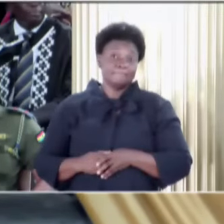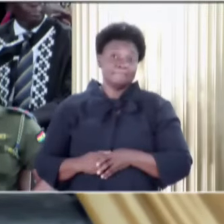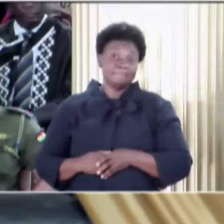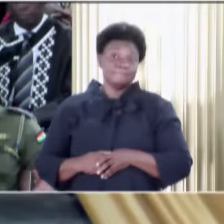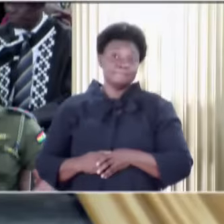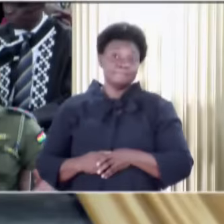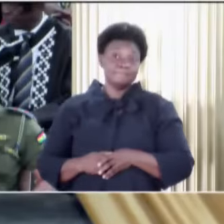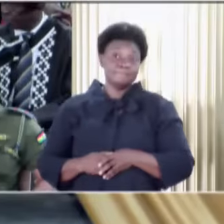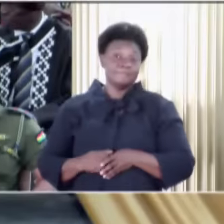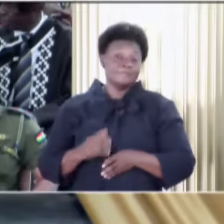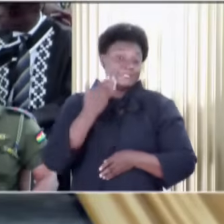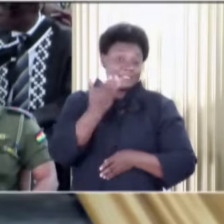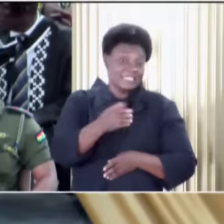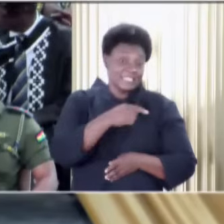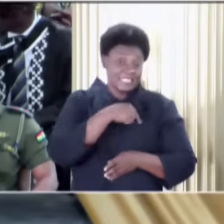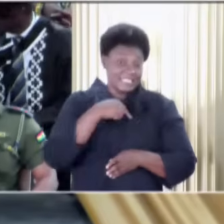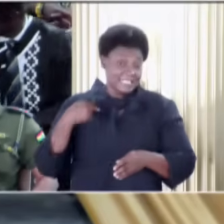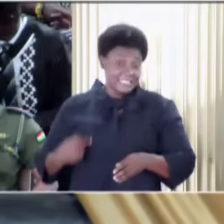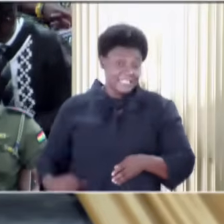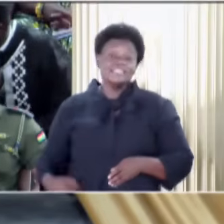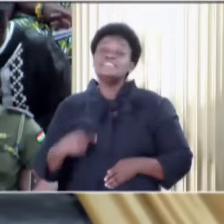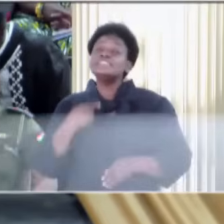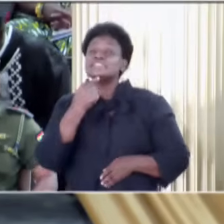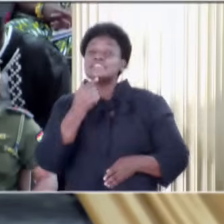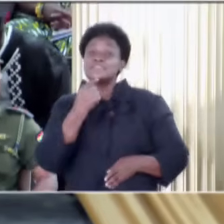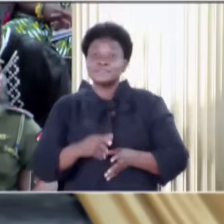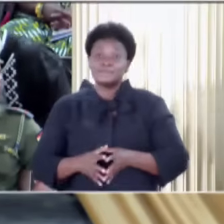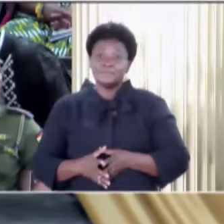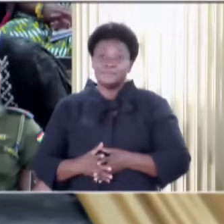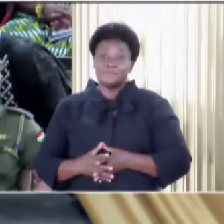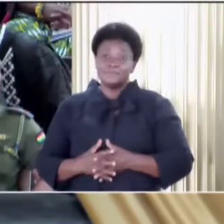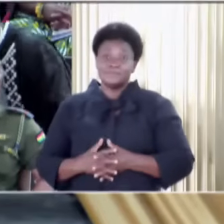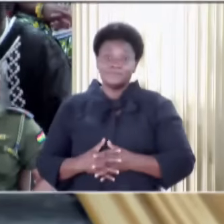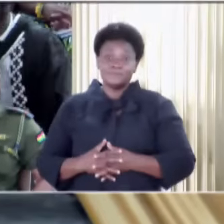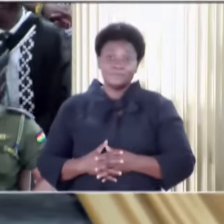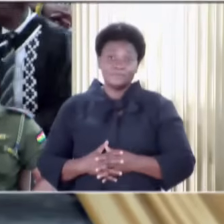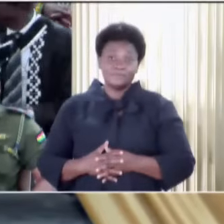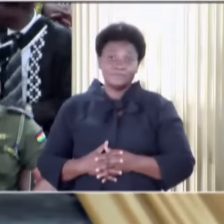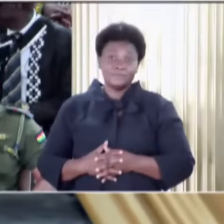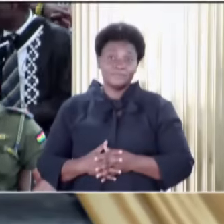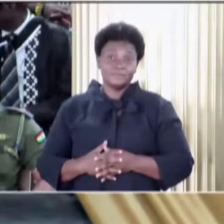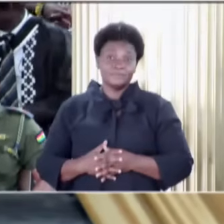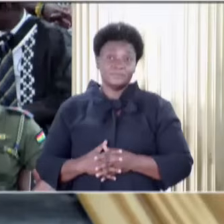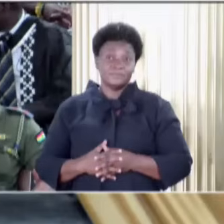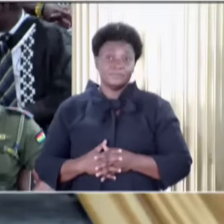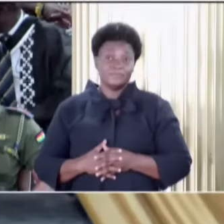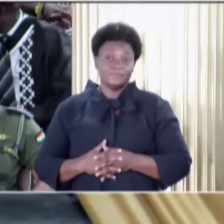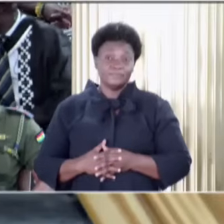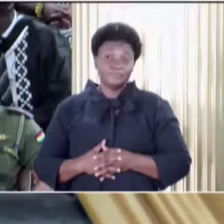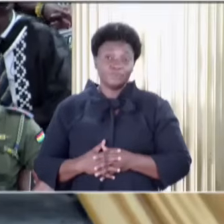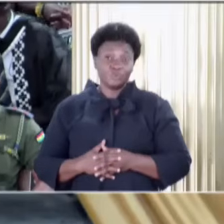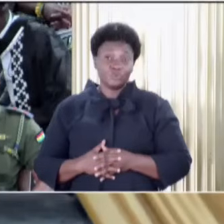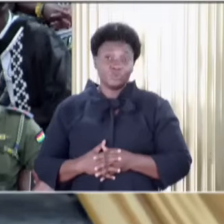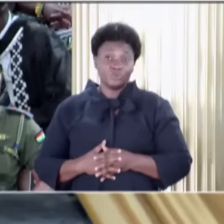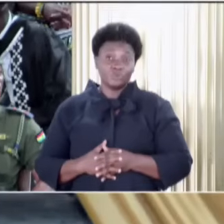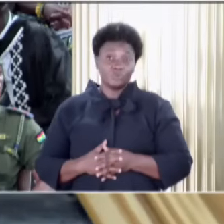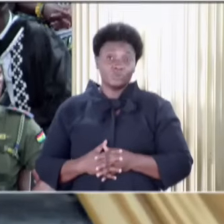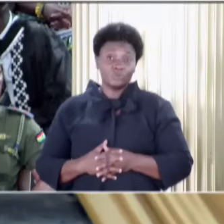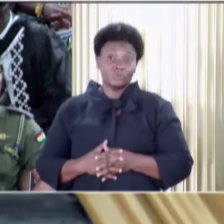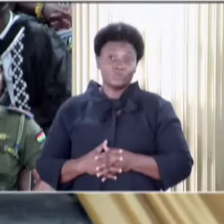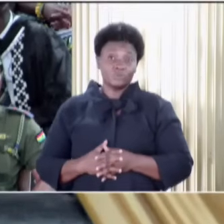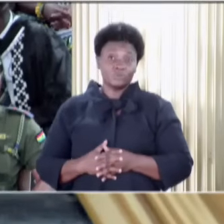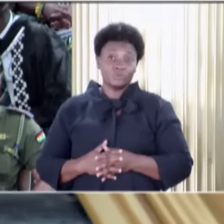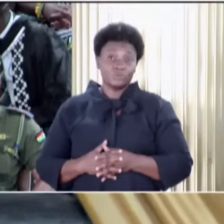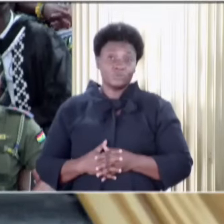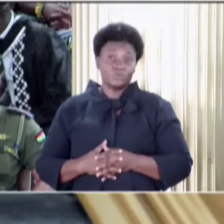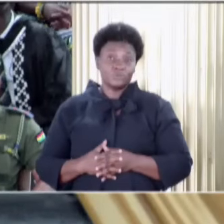There is a Chinese saying that goes, 失败不是终点，而是过程的